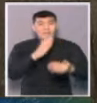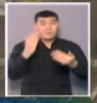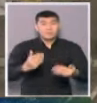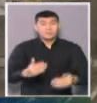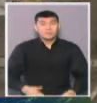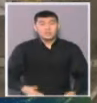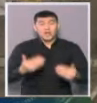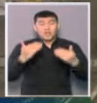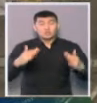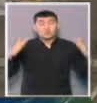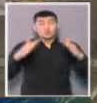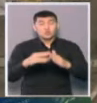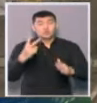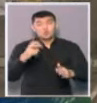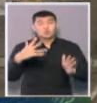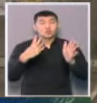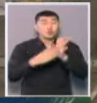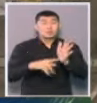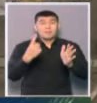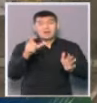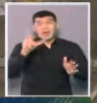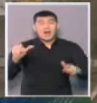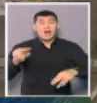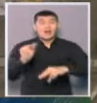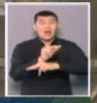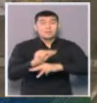тіркелді. Қазір үй жағдайында 291 науқас ем